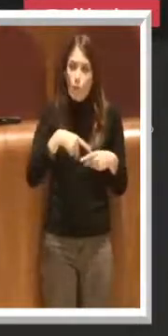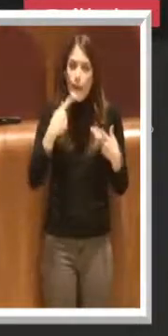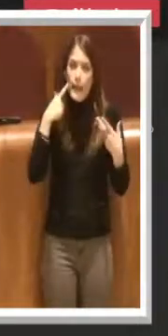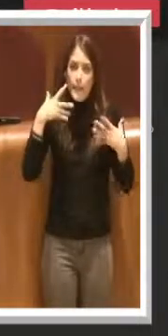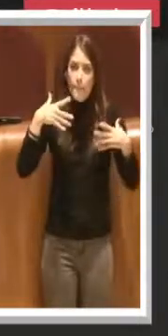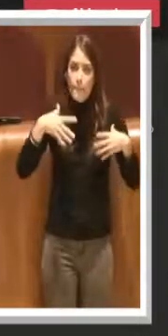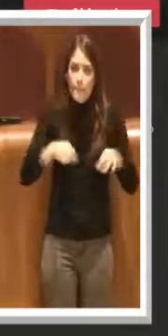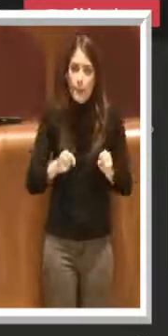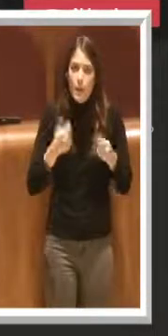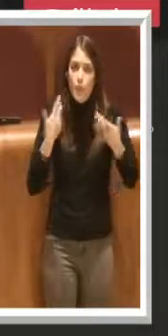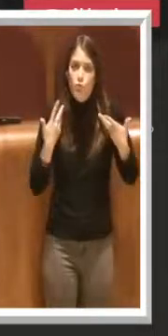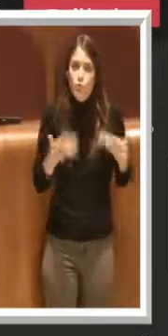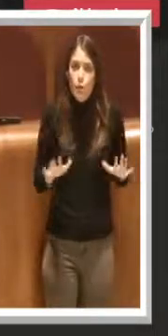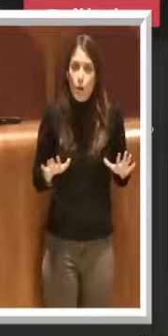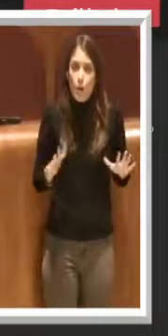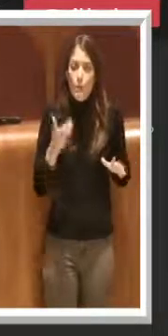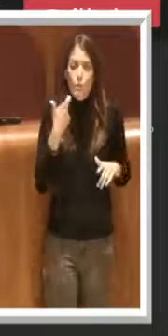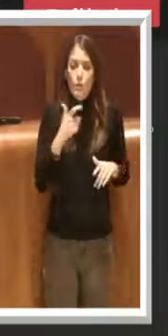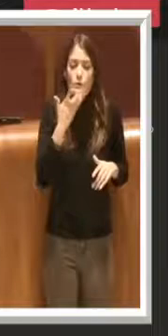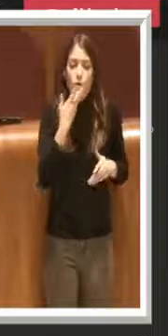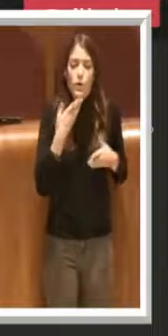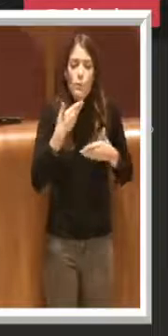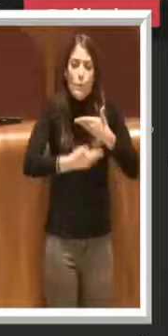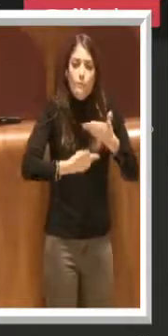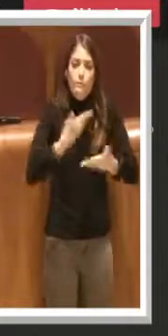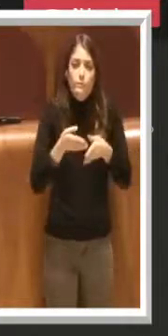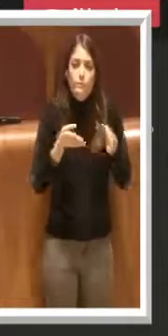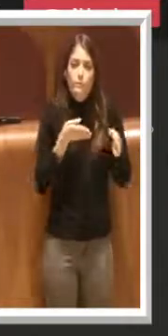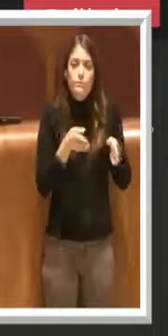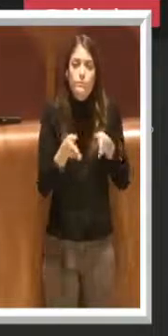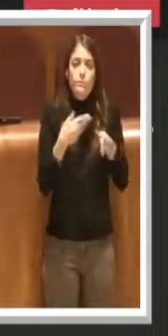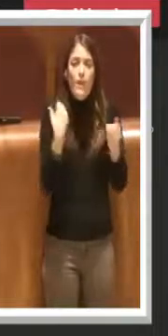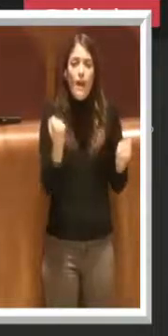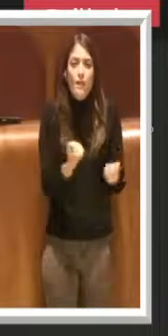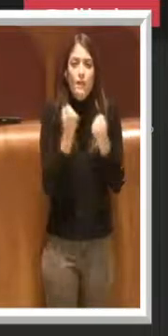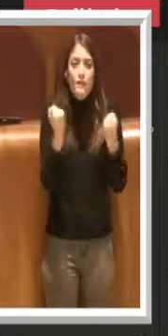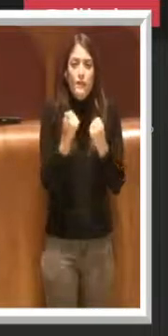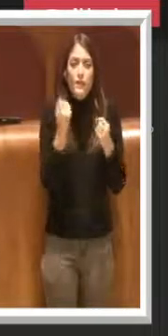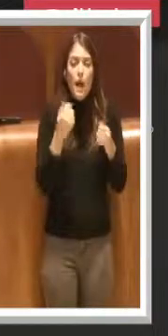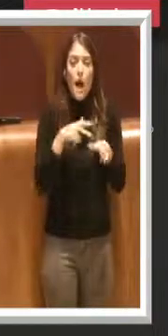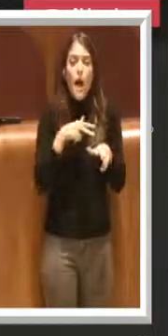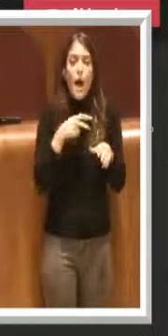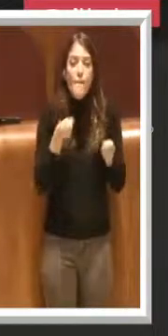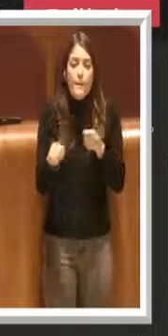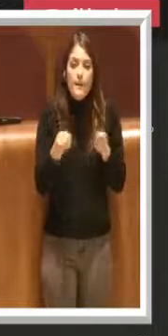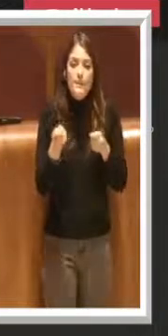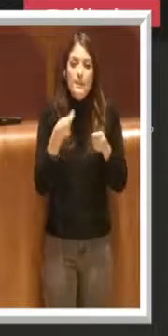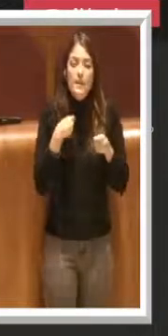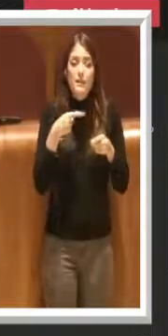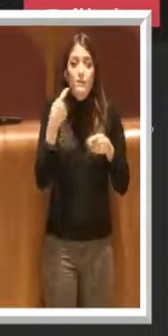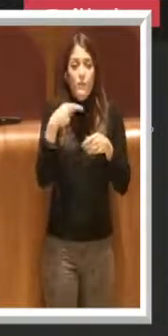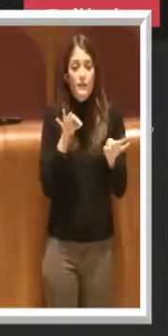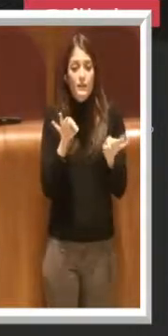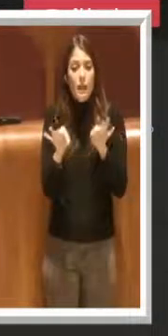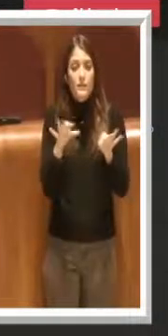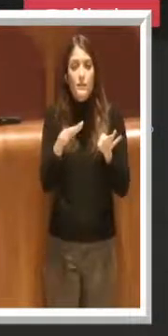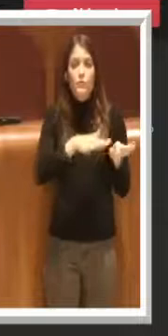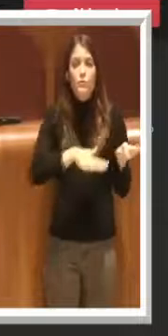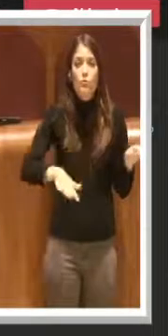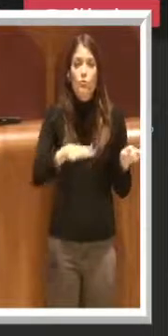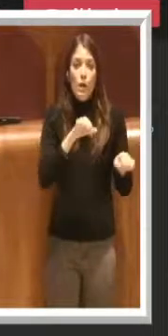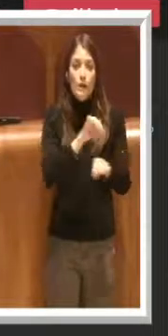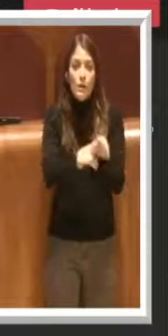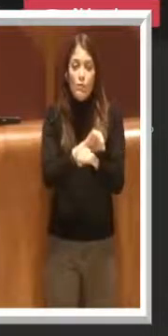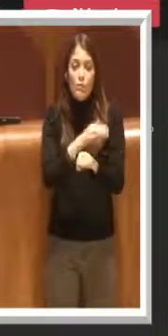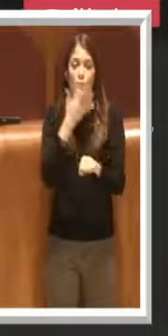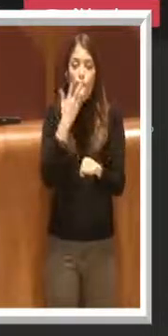impegno affinché nel proseguimento delle attività amministrative per lo sviluppo del piano di assetto della stazione Tiburtina si mantenga vivo